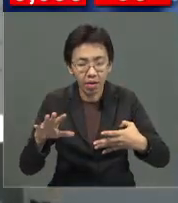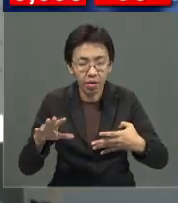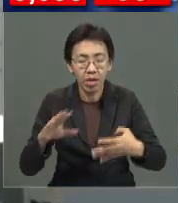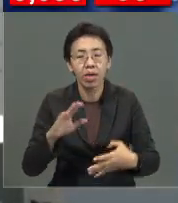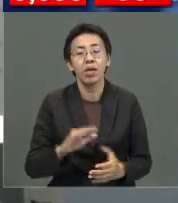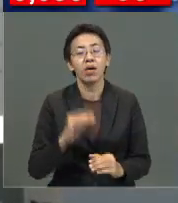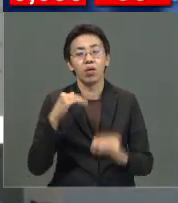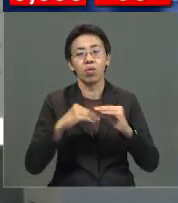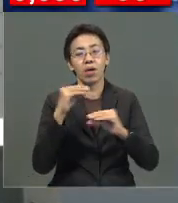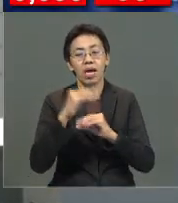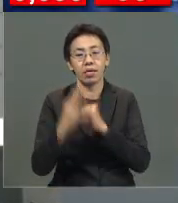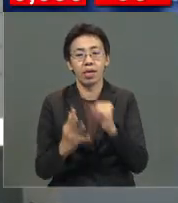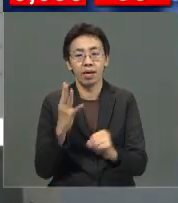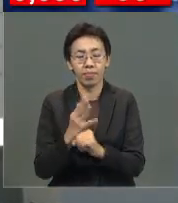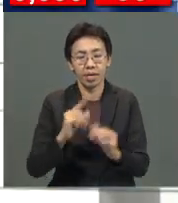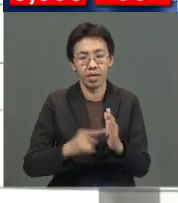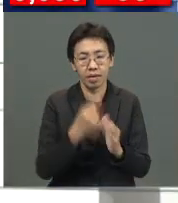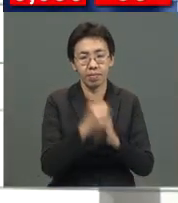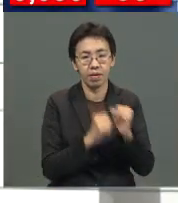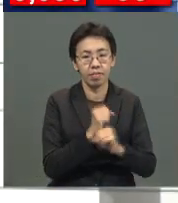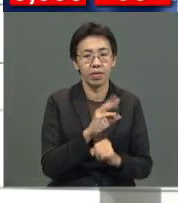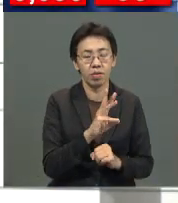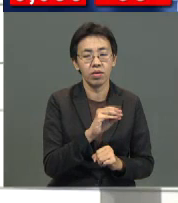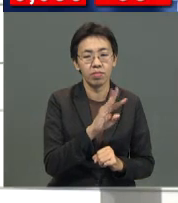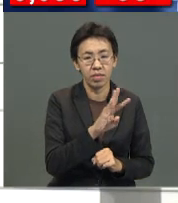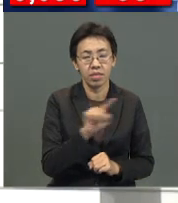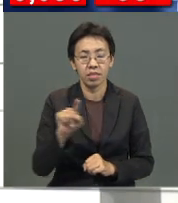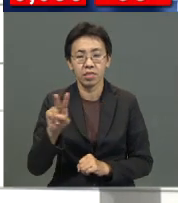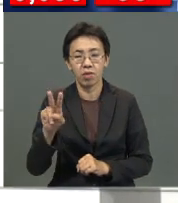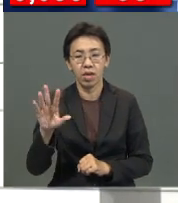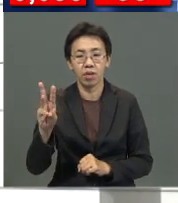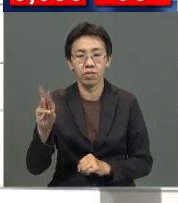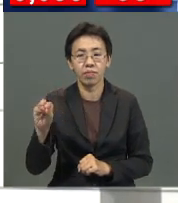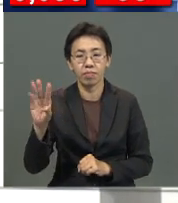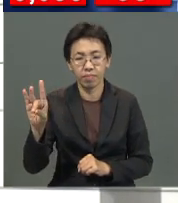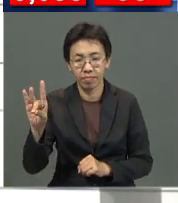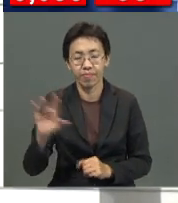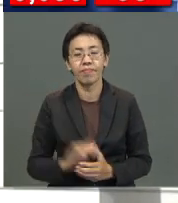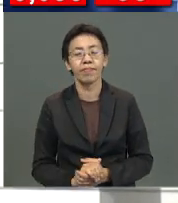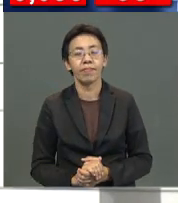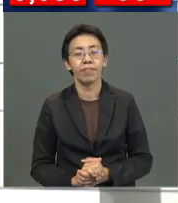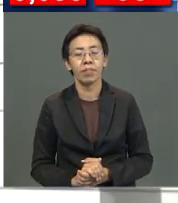แสนหลังในพื้นที่กรุงเทพมหานครและก็ทั่วประเทศโดยใช้พื้นที่ของการแกแห่งชาติที่มีอยู่แล้วระยะเวลาดำเนินการ5ปีก็คือระหว่างปี 2564ถึง 2568